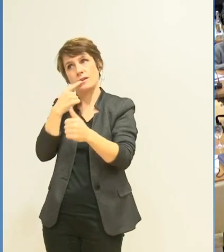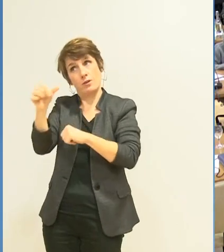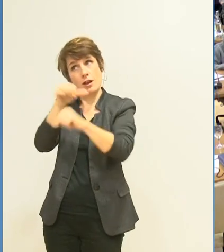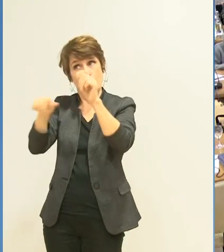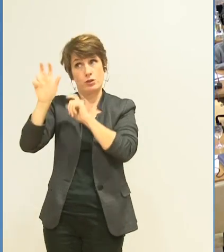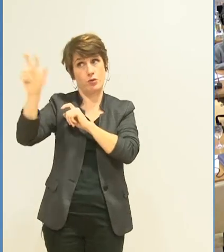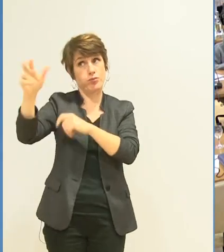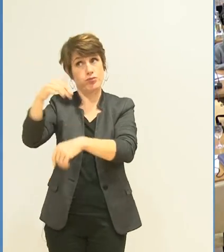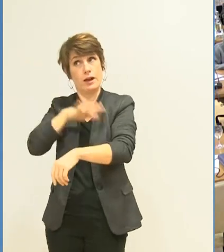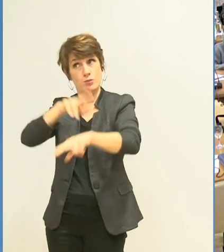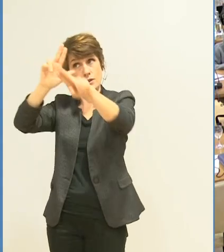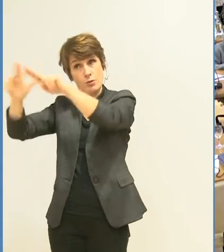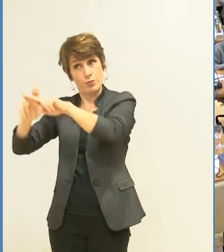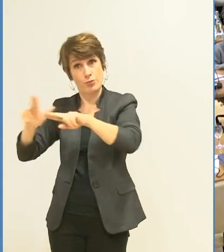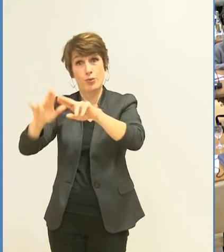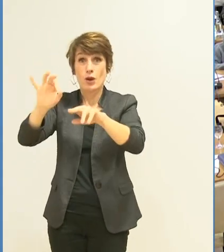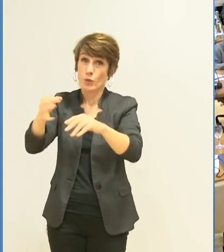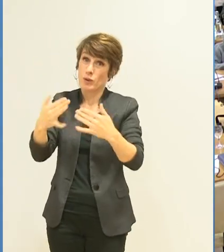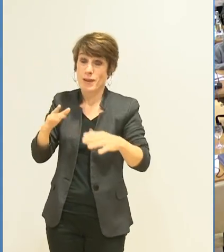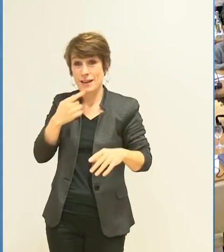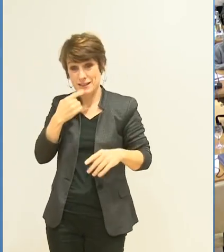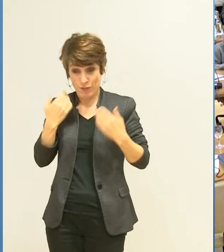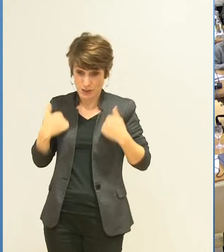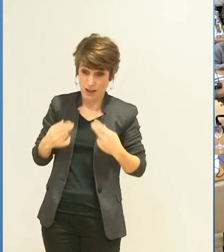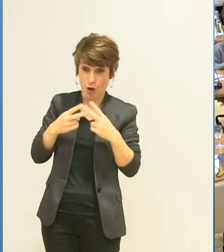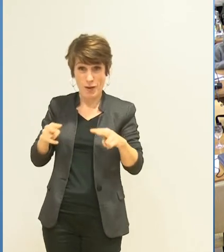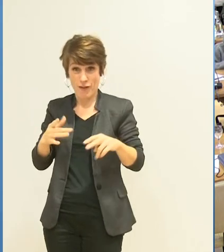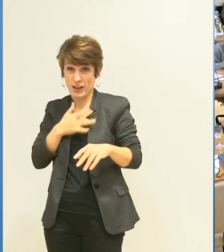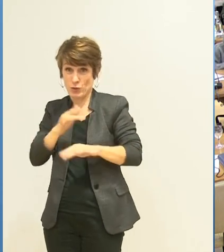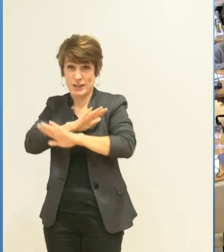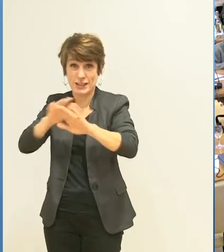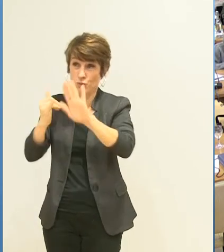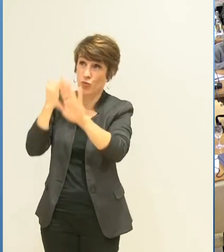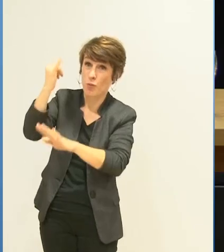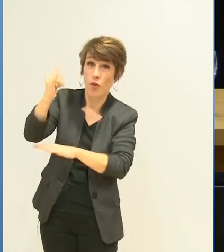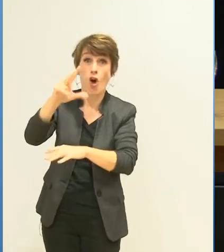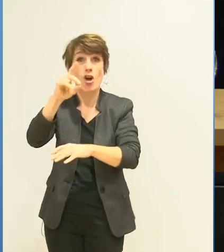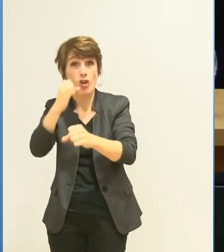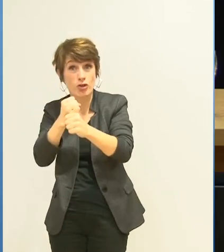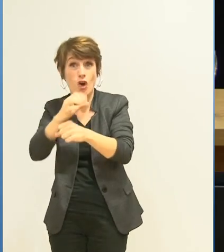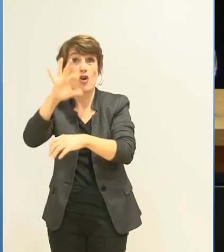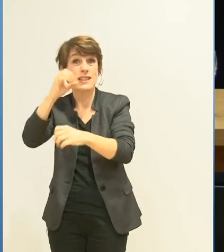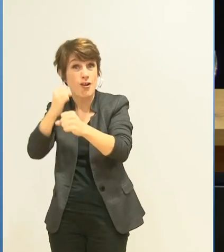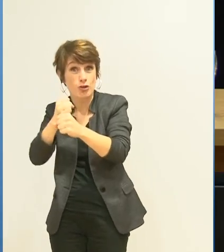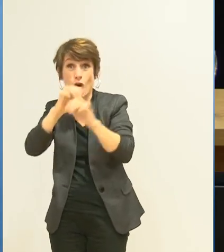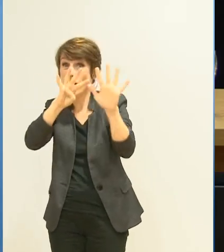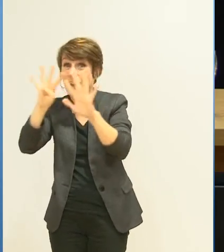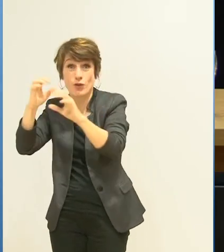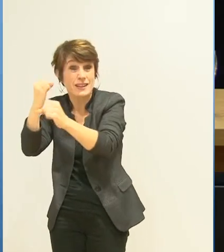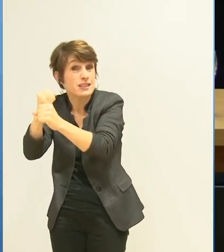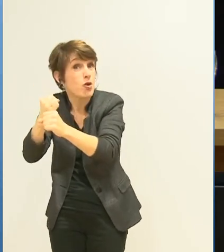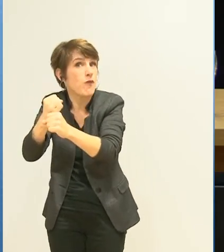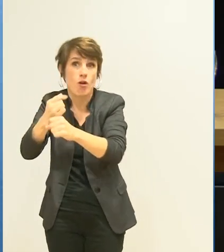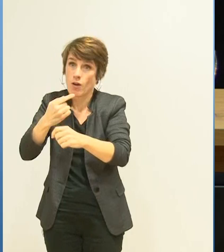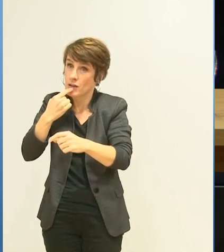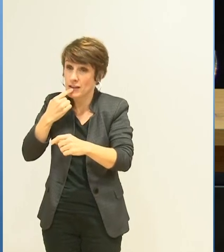bâtiments privés aussi la ville de leur usage pour 30 voire 50 ou 80 19 ans c'est à dire une deux voire trois